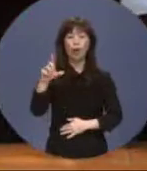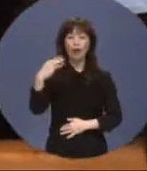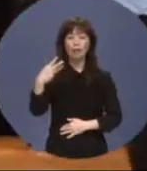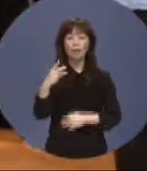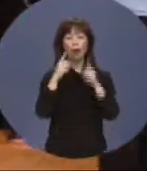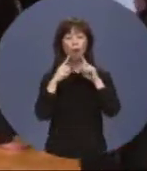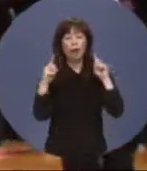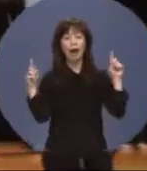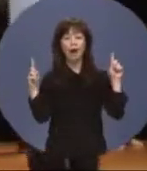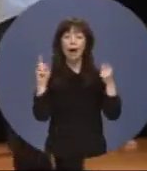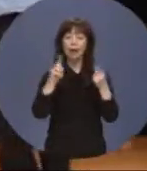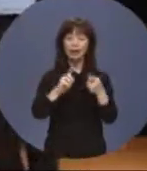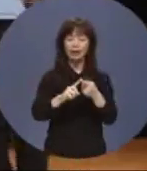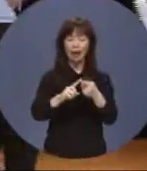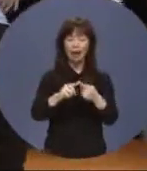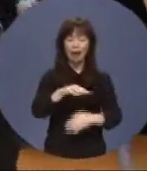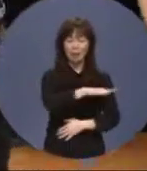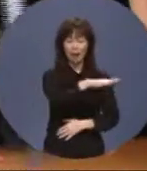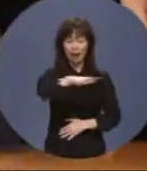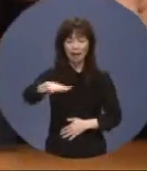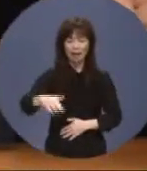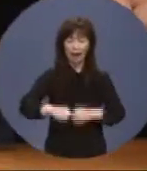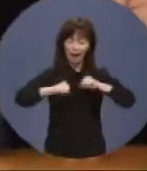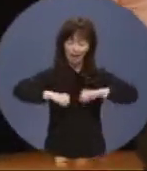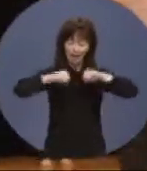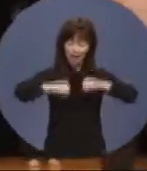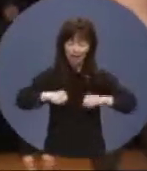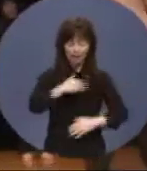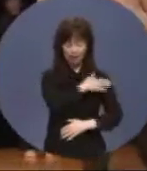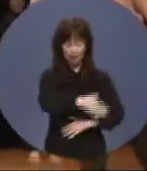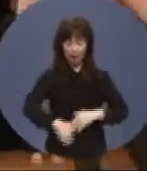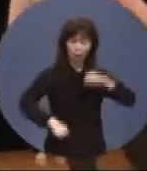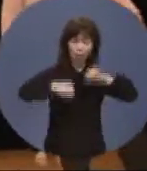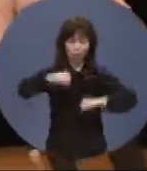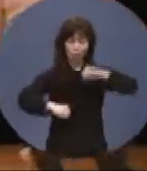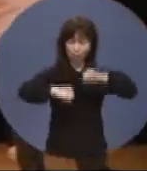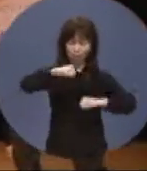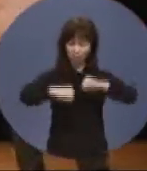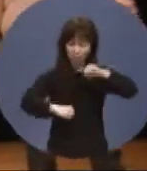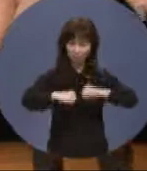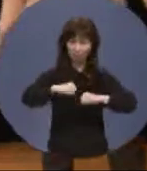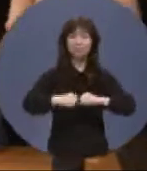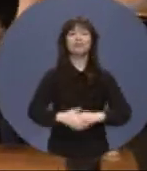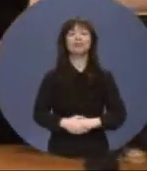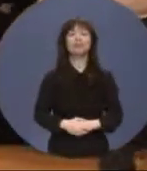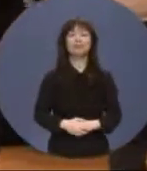の曲に合わせ皆さん元気に体を動かしていました。